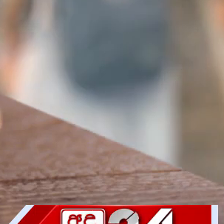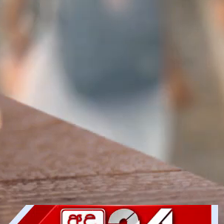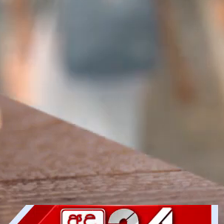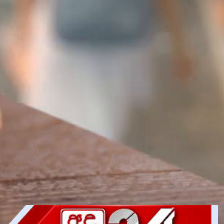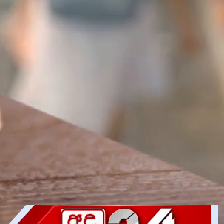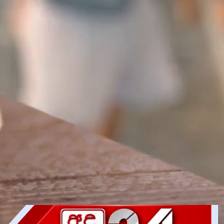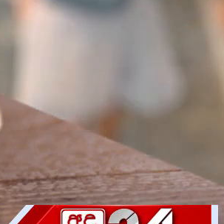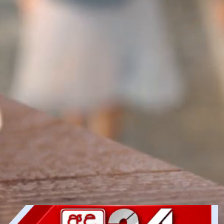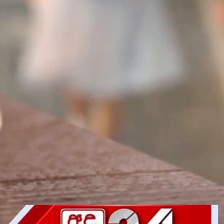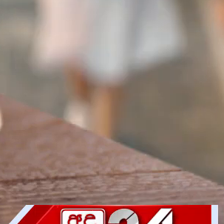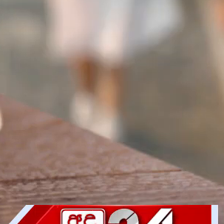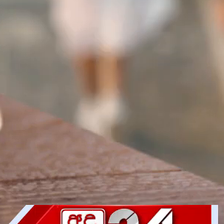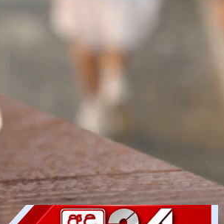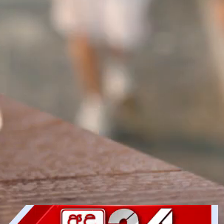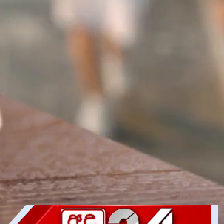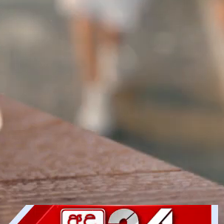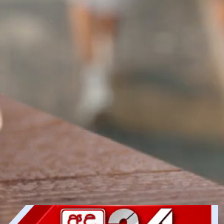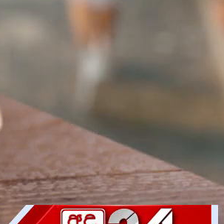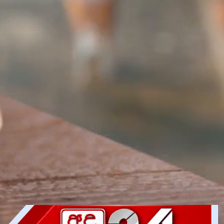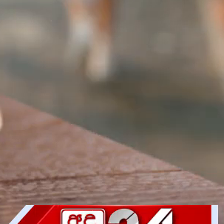සැමදා සමහන් සැමදා සුවෙන්